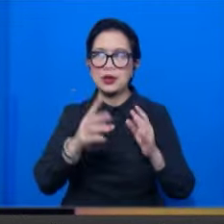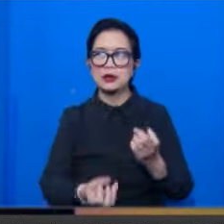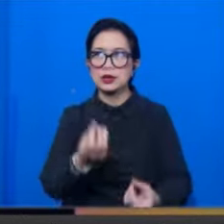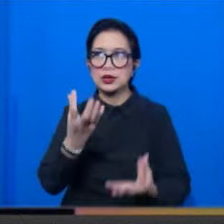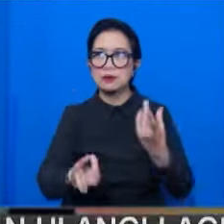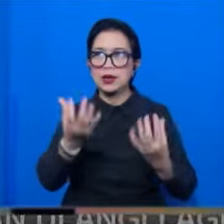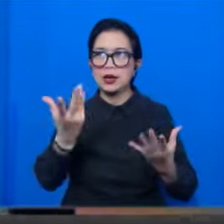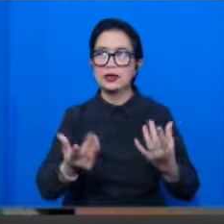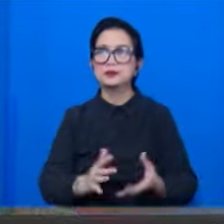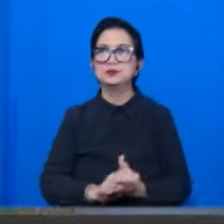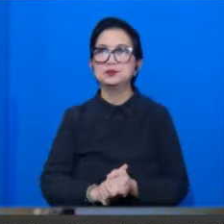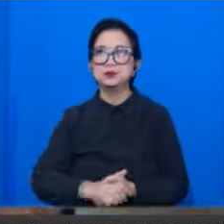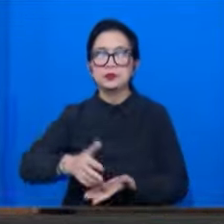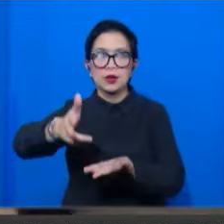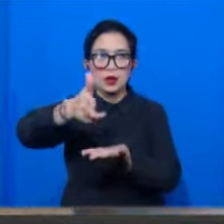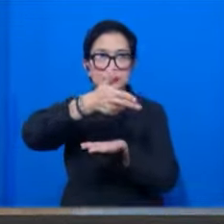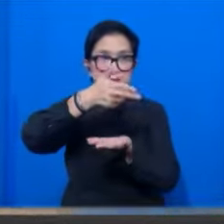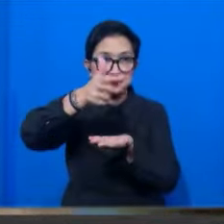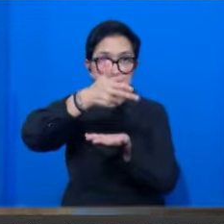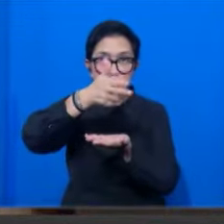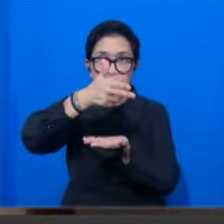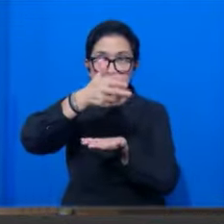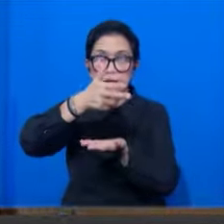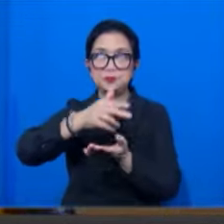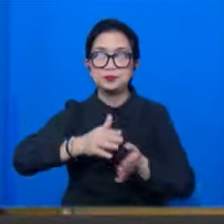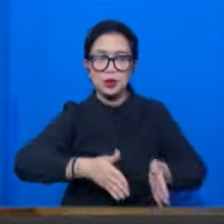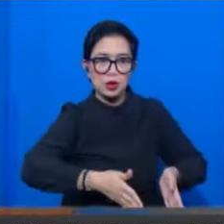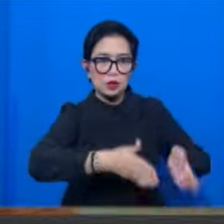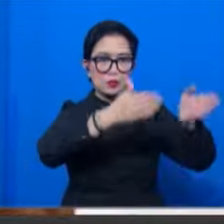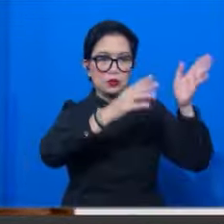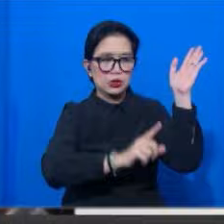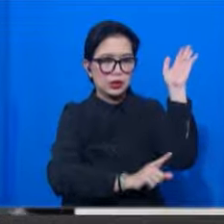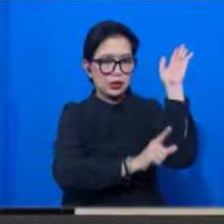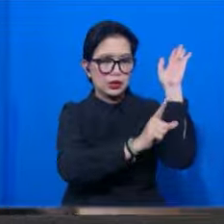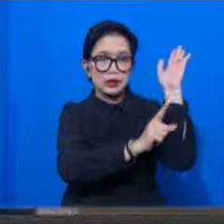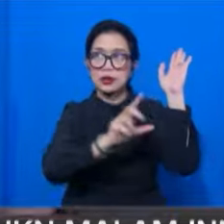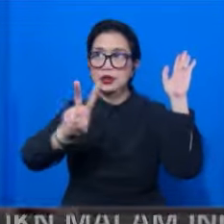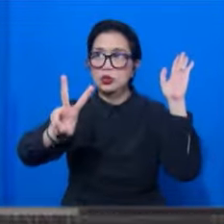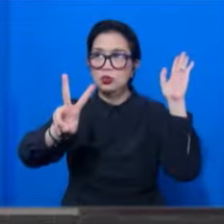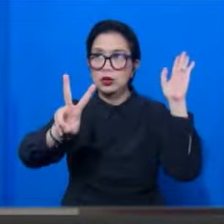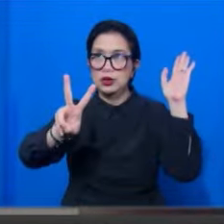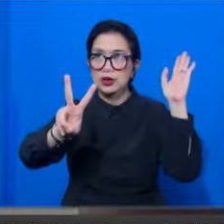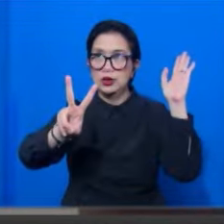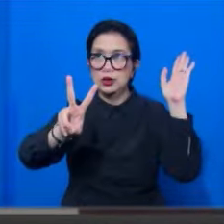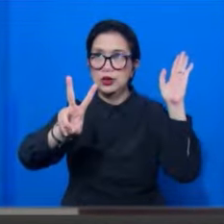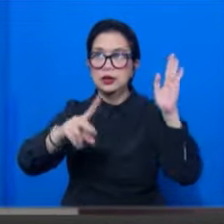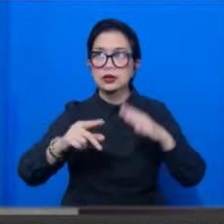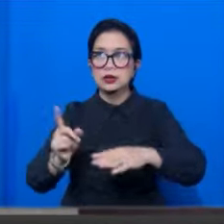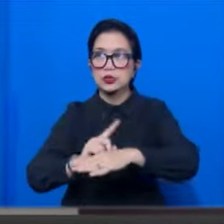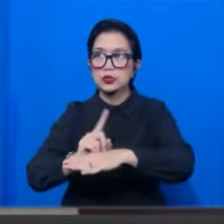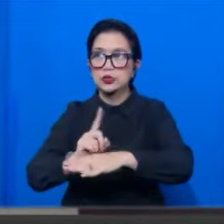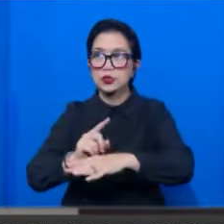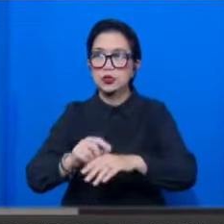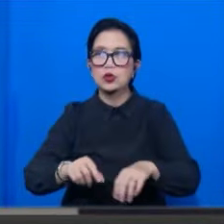Kamera amatir warga merekam suasana kepanikan saat sebuah bangunan berlantai 2 yang dijadikan kios sandal di kawasan Semper